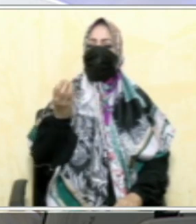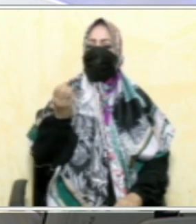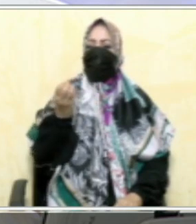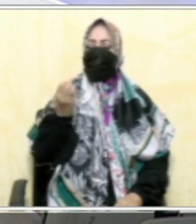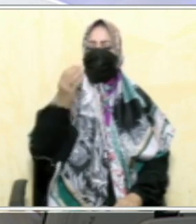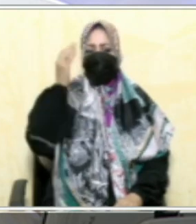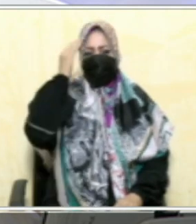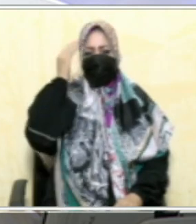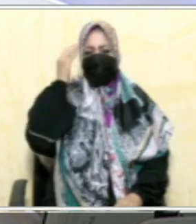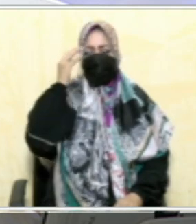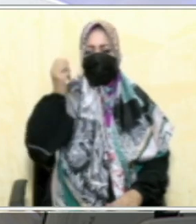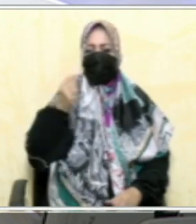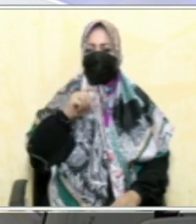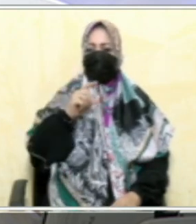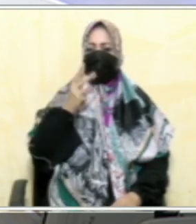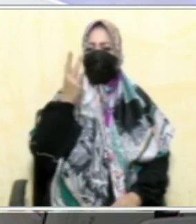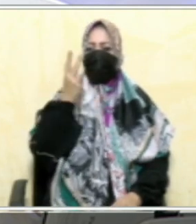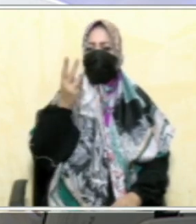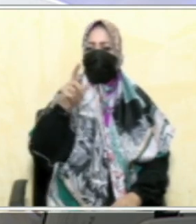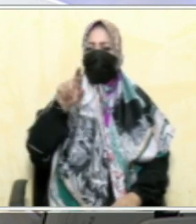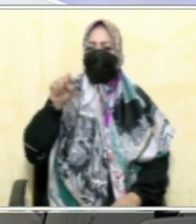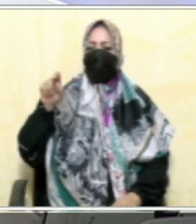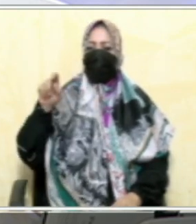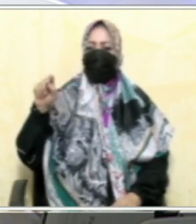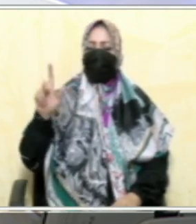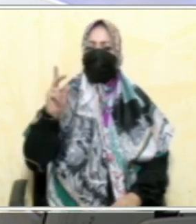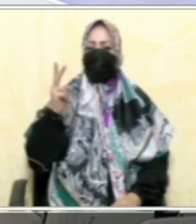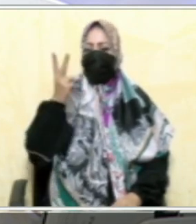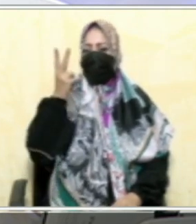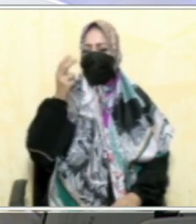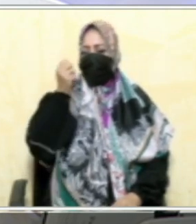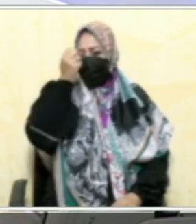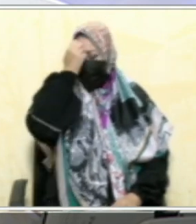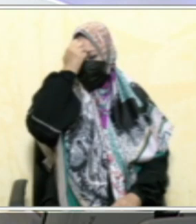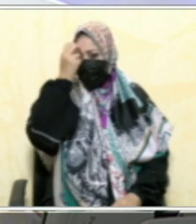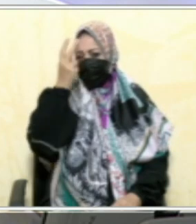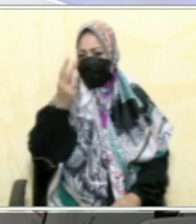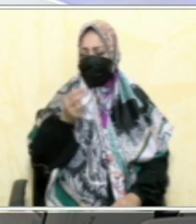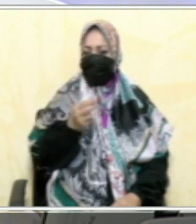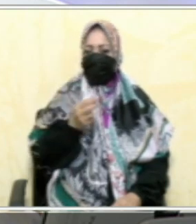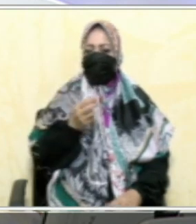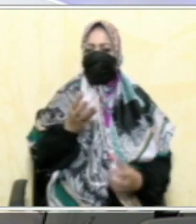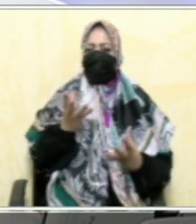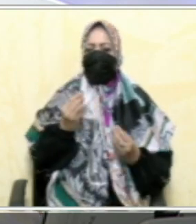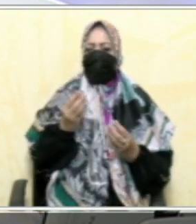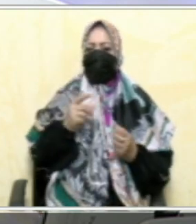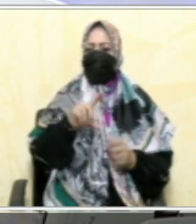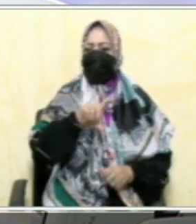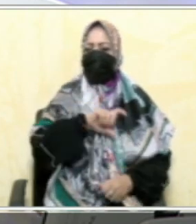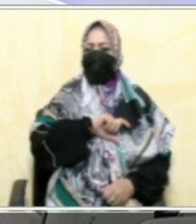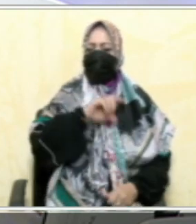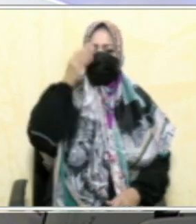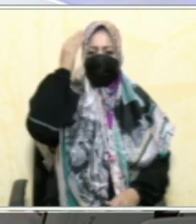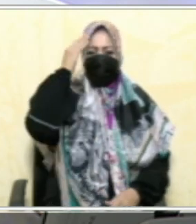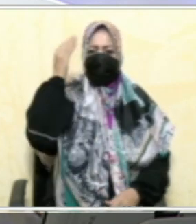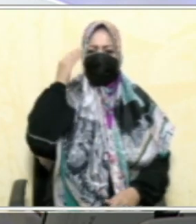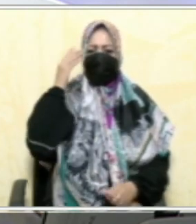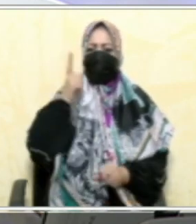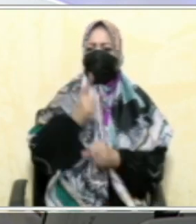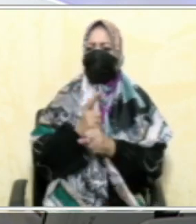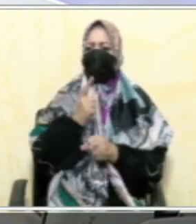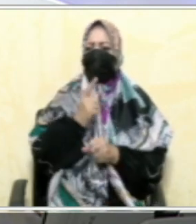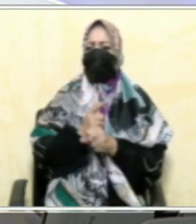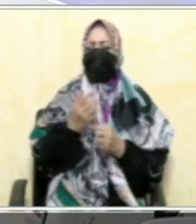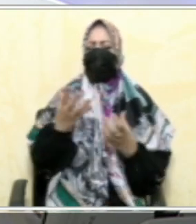جدا أعداد المعلمات، وخاصة في المراحل الابتدائية والمراحل الإعدادية.